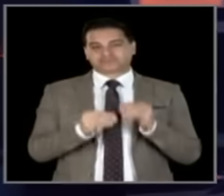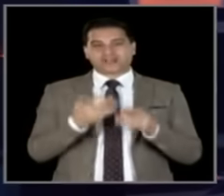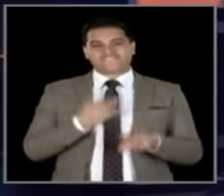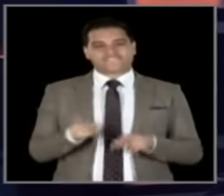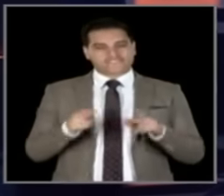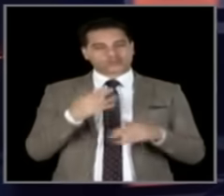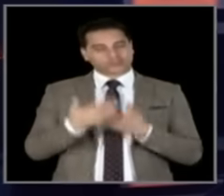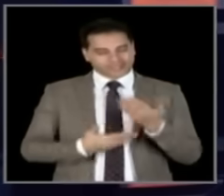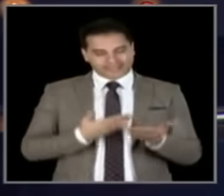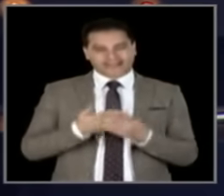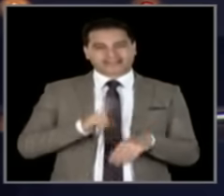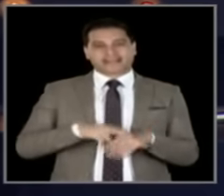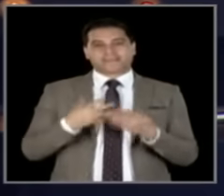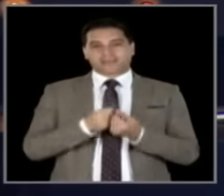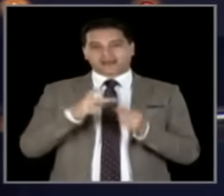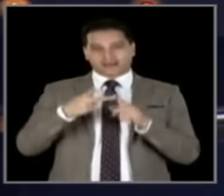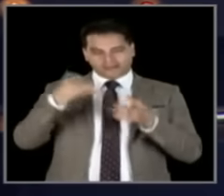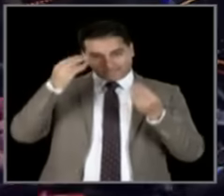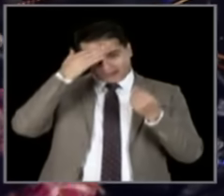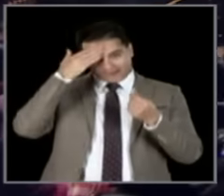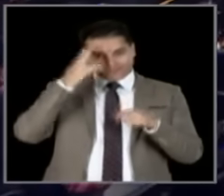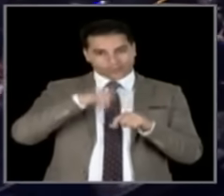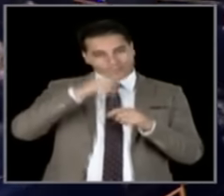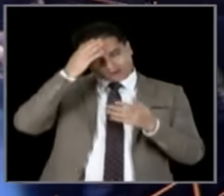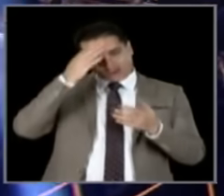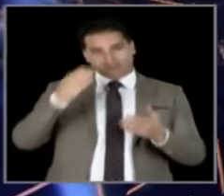مرة تانية مع فقرة المعرفة والعباقرة.